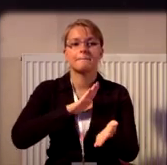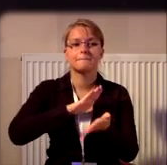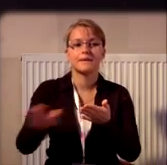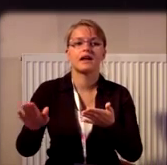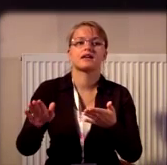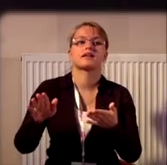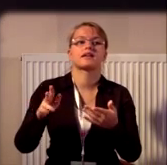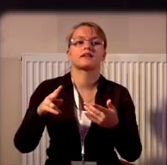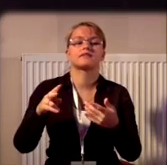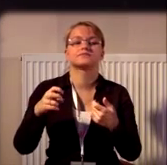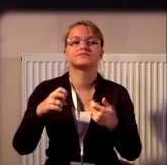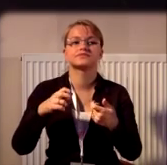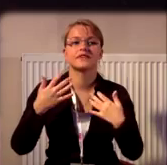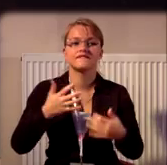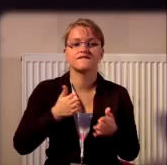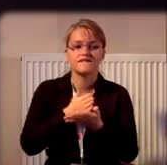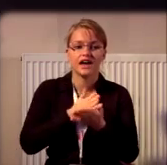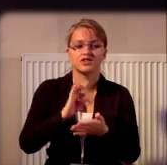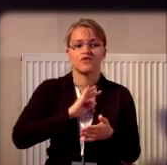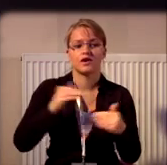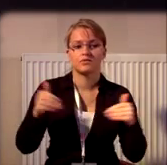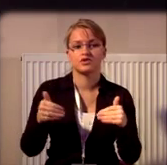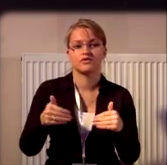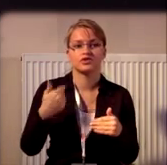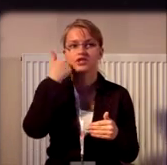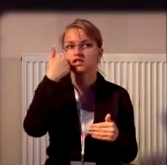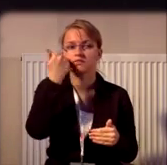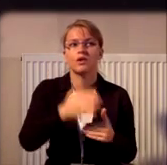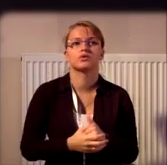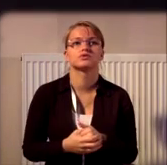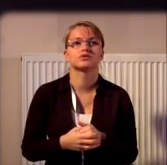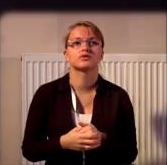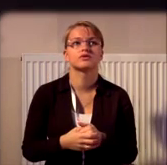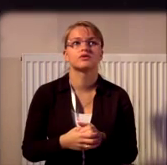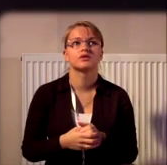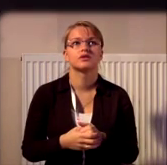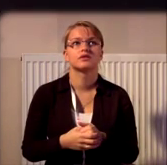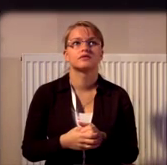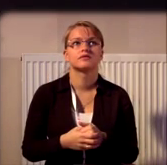własne możliwości, z nieśmiałością. I proszę,